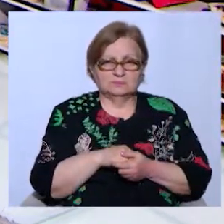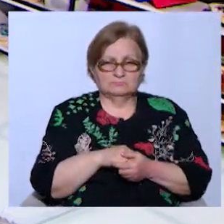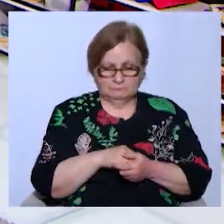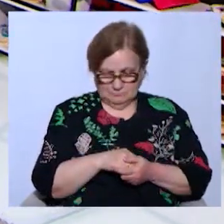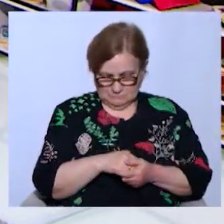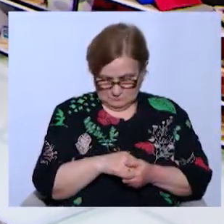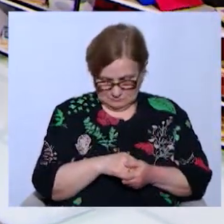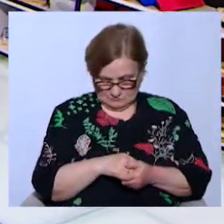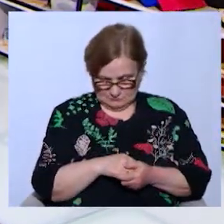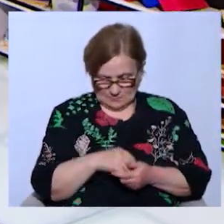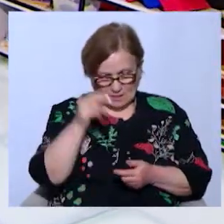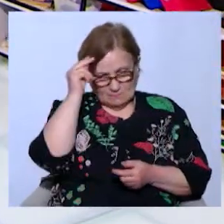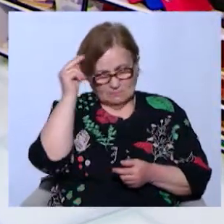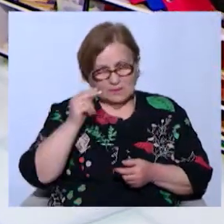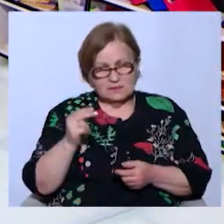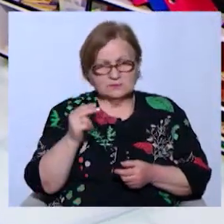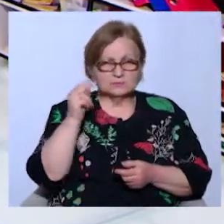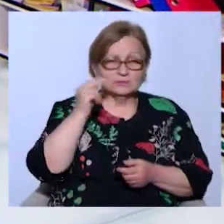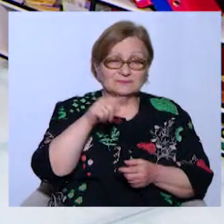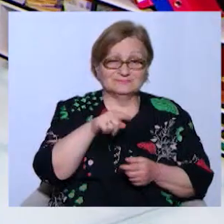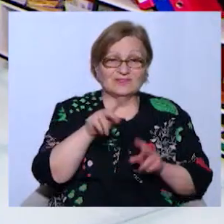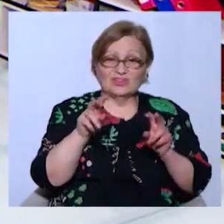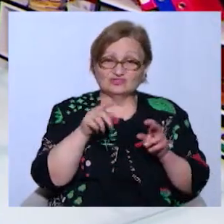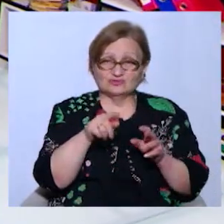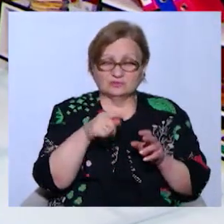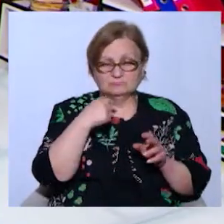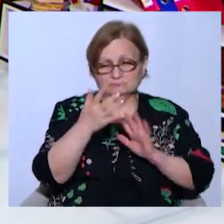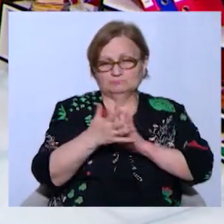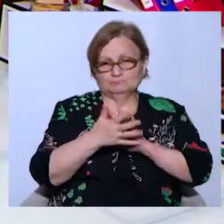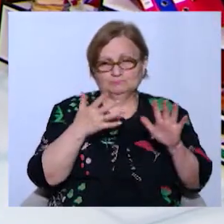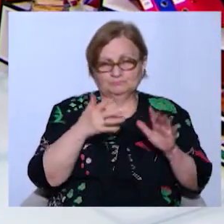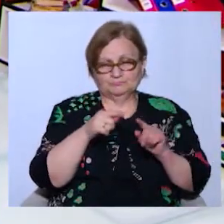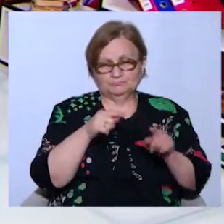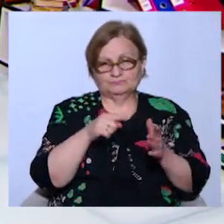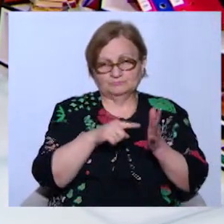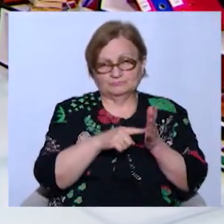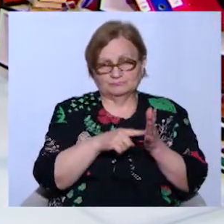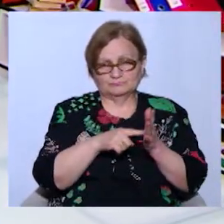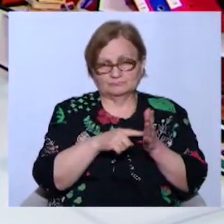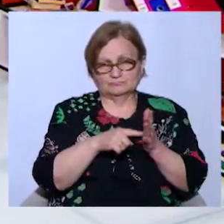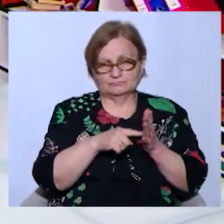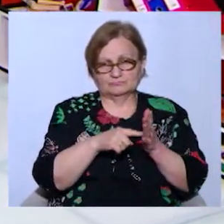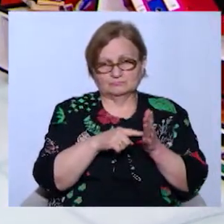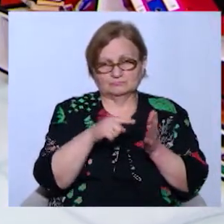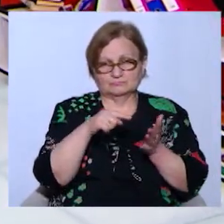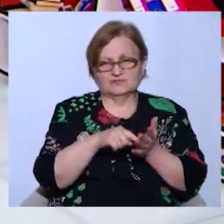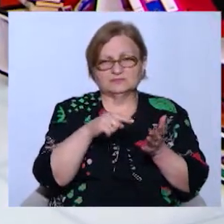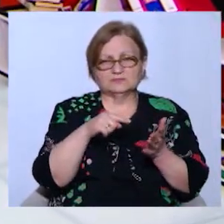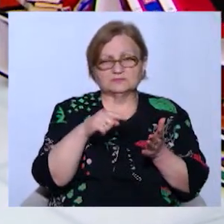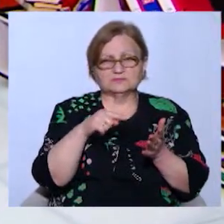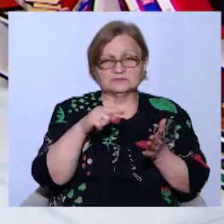ის პასტისგან თუ მელნისგან გაკეთებული აი ეს ნიშანი მაძლევს წარმოცხივზე წარმოდგენას. ვამბობ რომ მაქვს